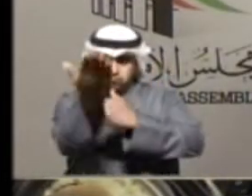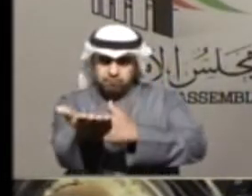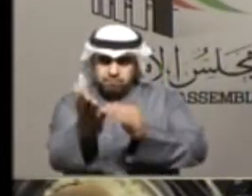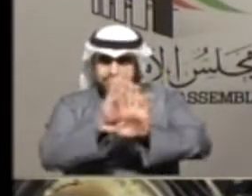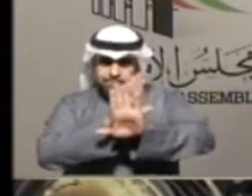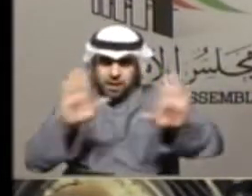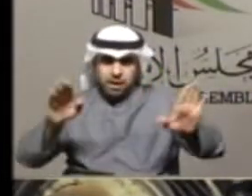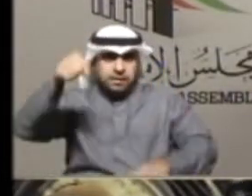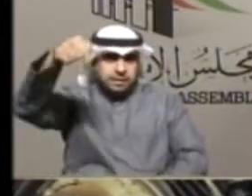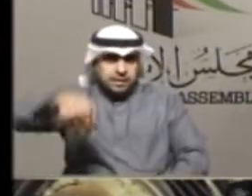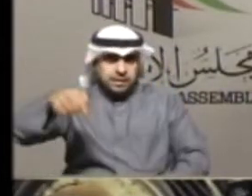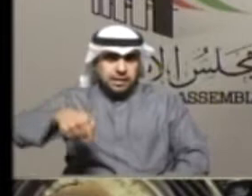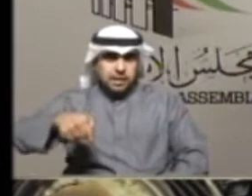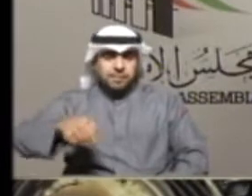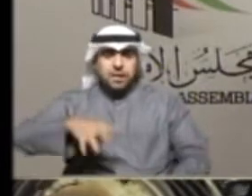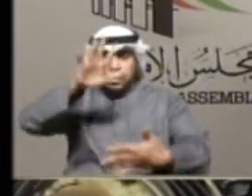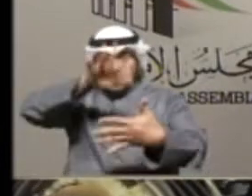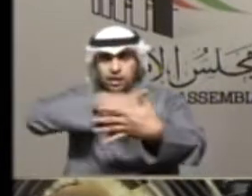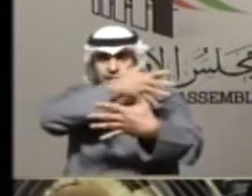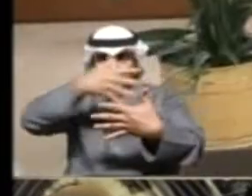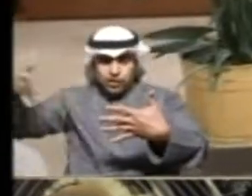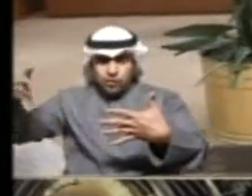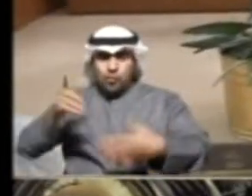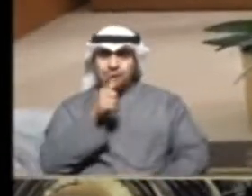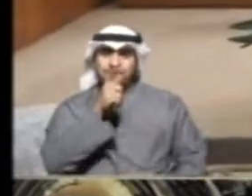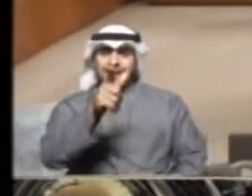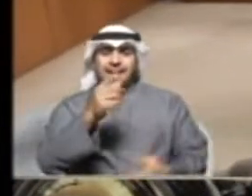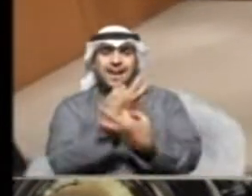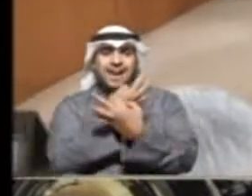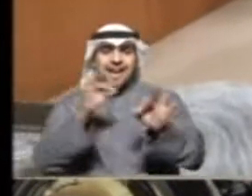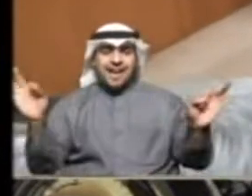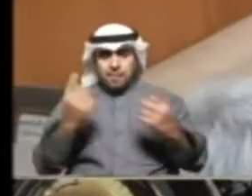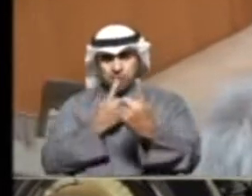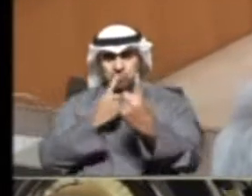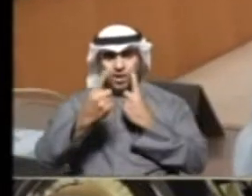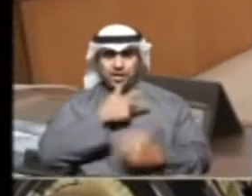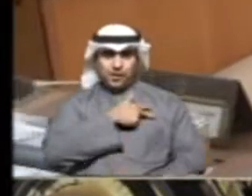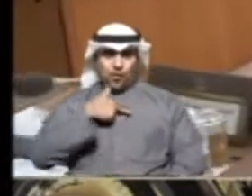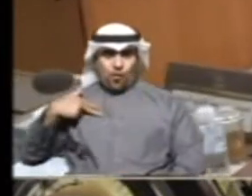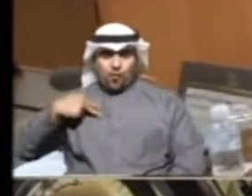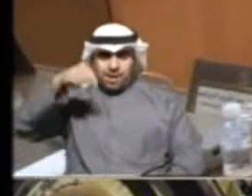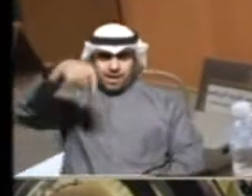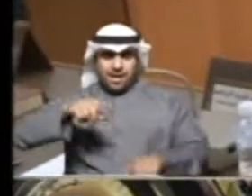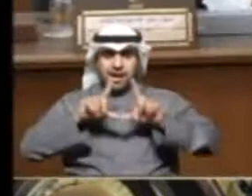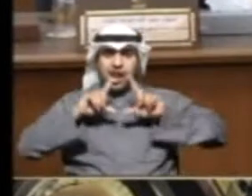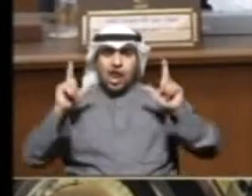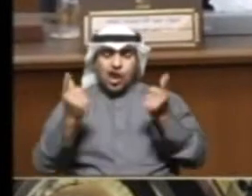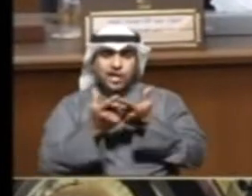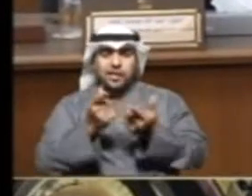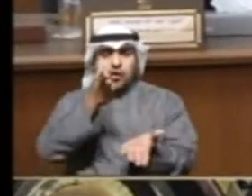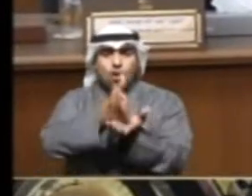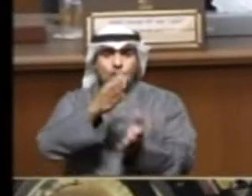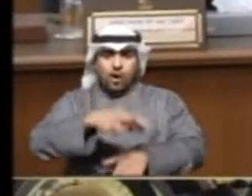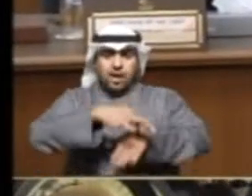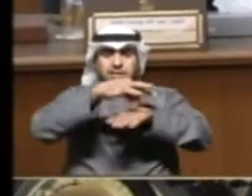اعتماد قوائم الحوكمة في المؤسسات الحكومية. لجنة حقوق الإنسان البرلمانية أشادت بتعاون وزارة الداخلية